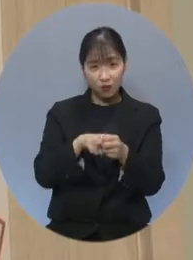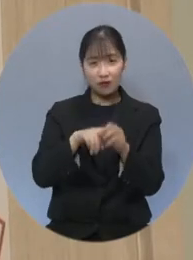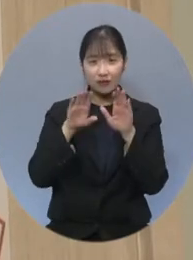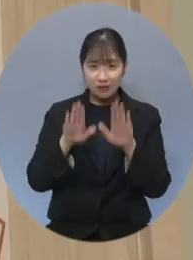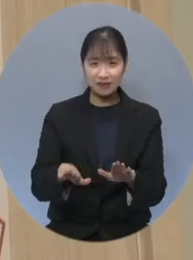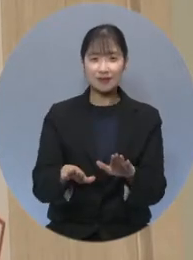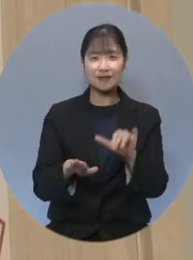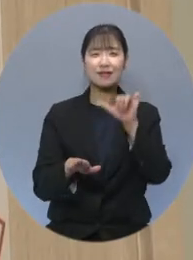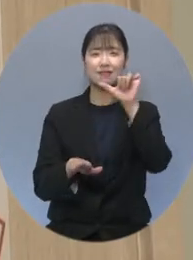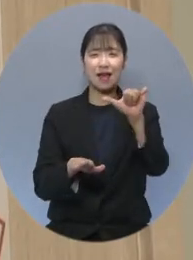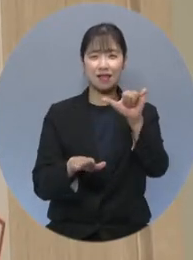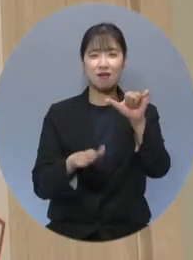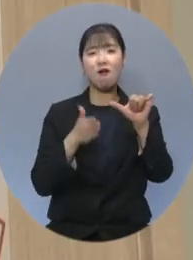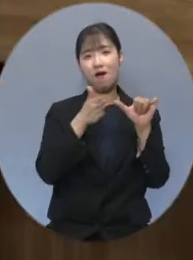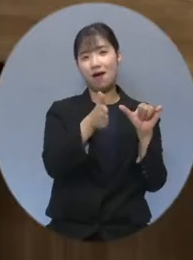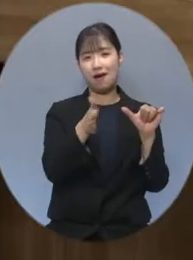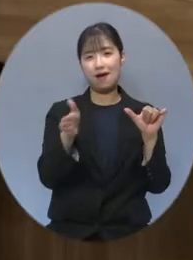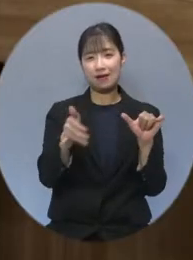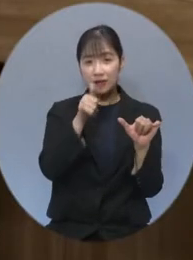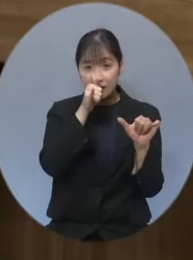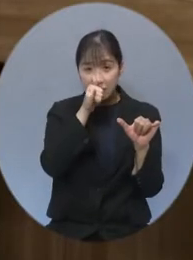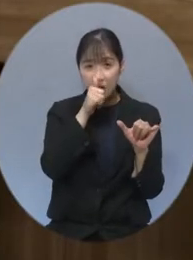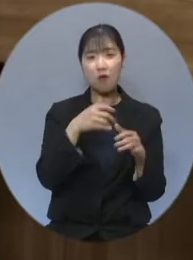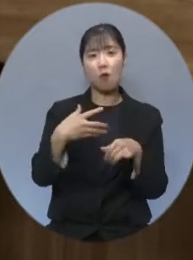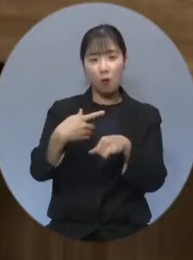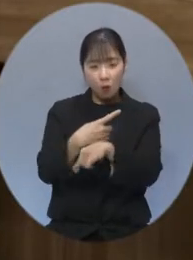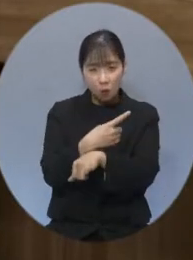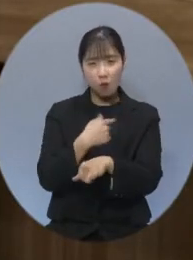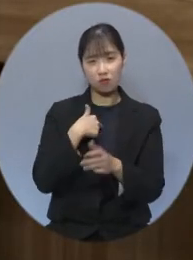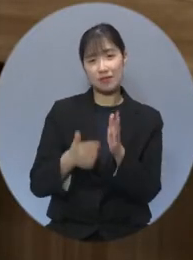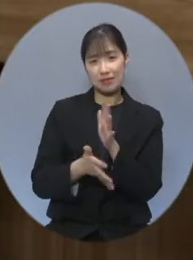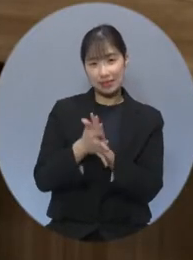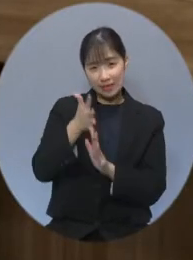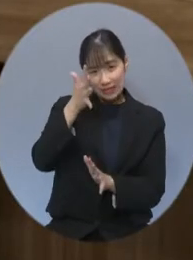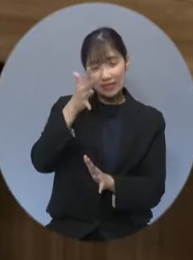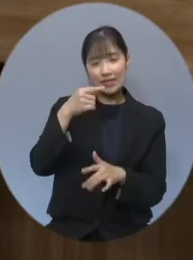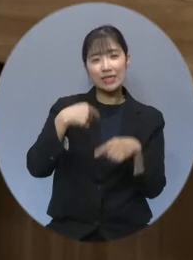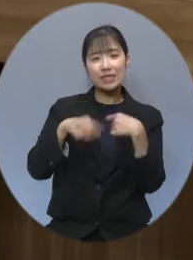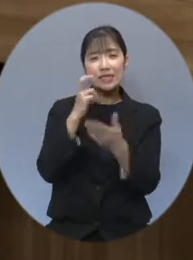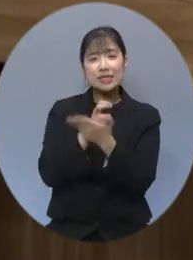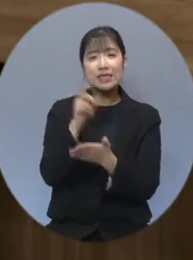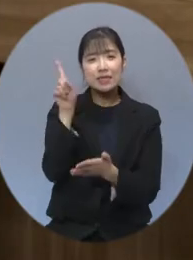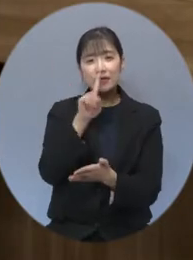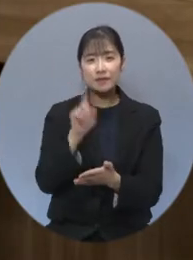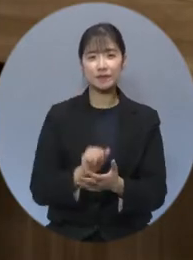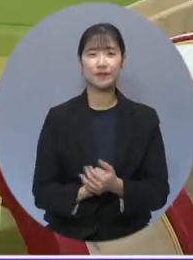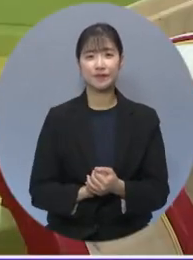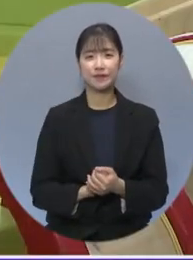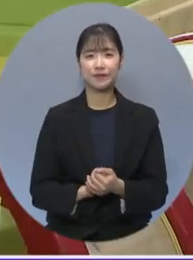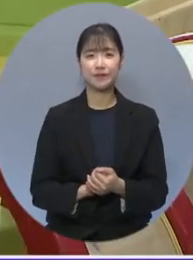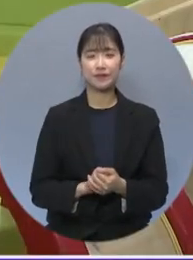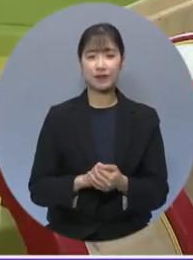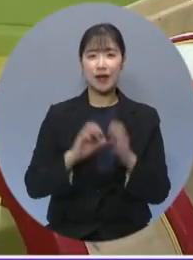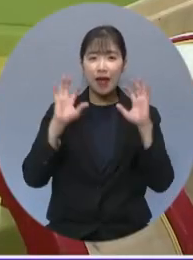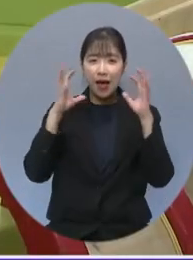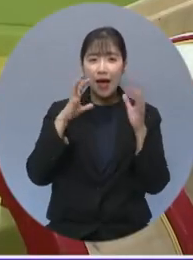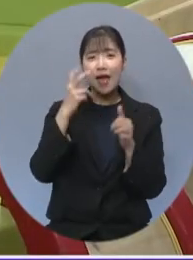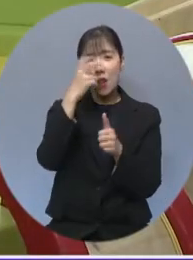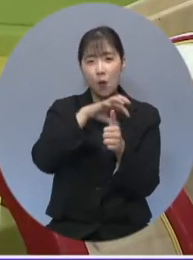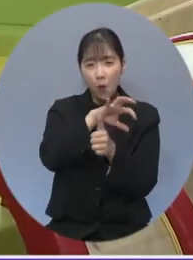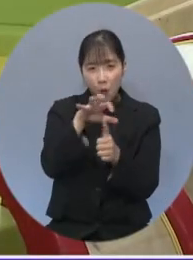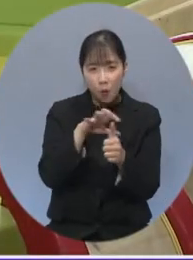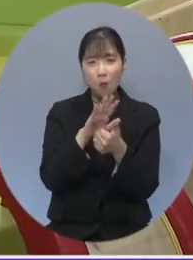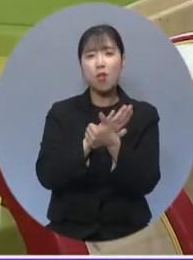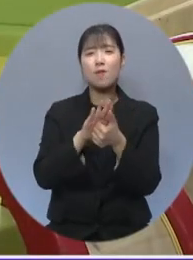이제 다섯 가지를 하고 있고 그 이외에도 지금 우리 시의 특수시책을 하는 것이 지금 아이돌봄